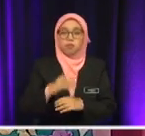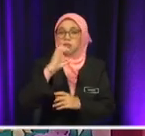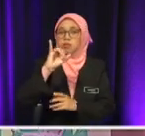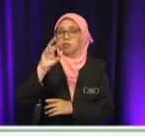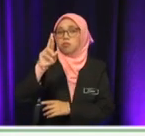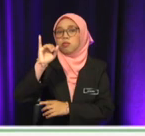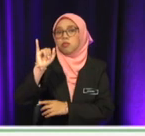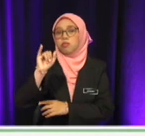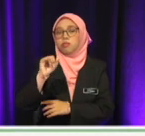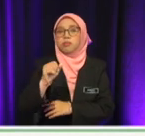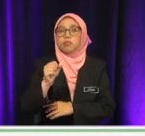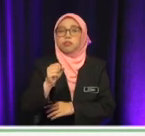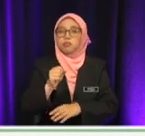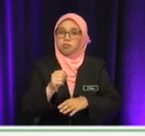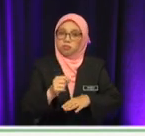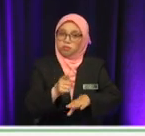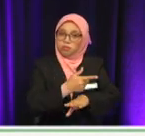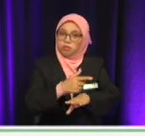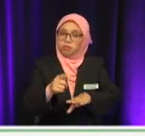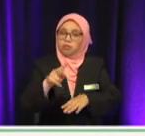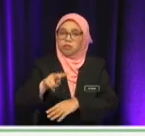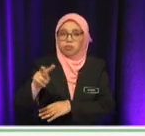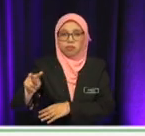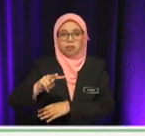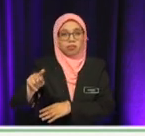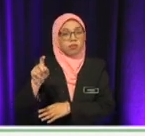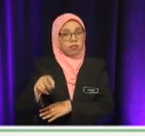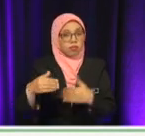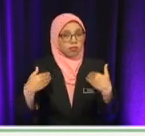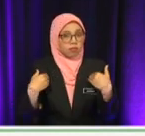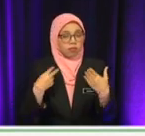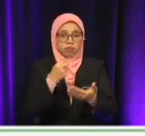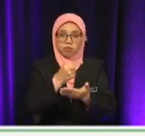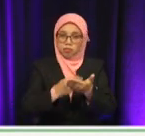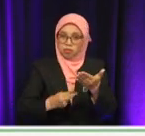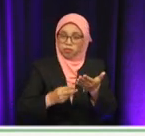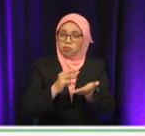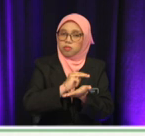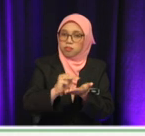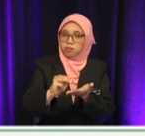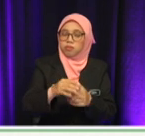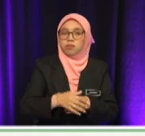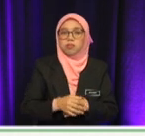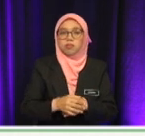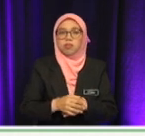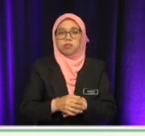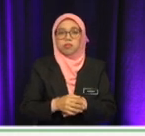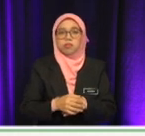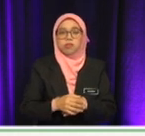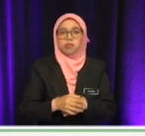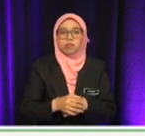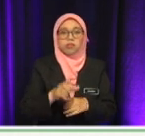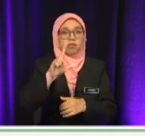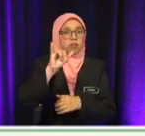ialah mestilah mempunyai nilai murni dan pengajaran, lirik lagu tidak panjang, seni kata yang mudah. Cikgu bagi dua jawapan